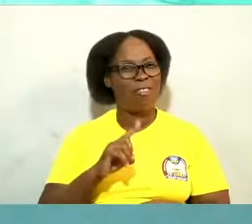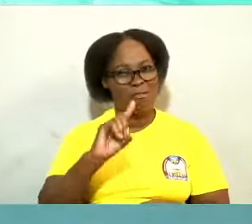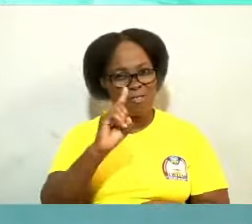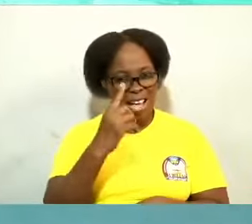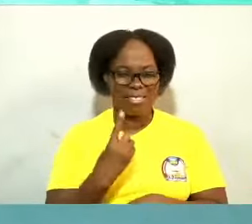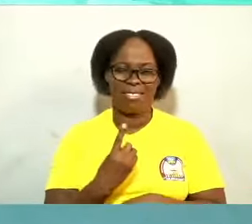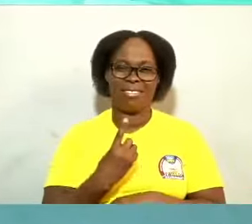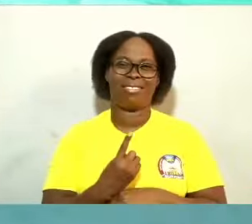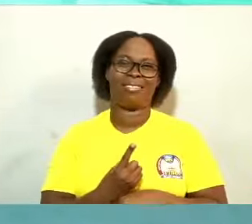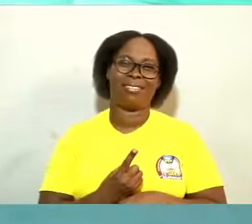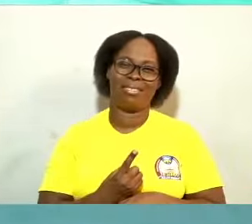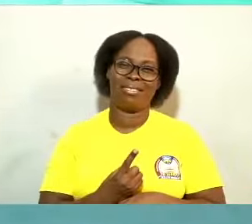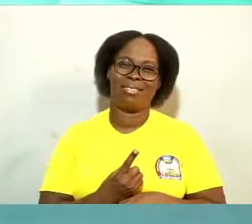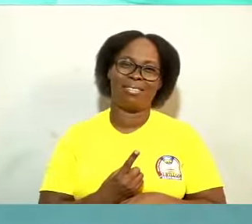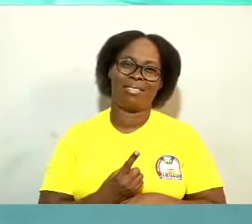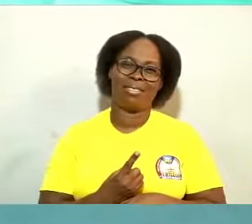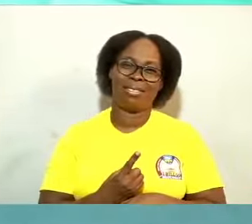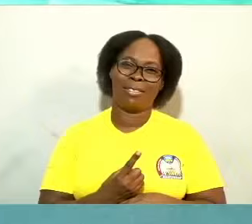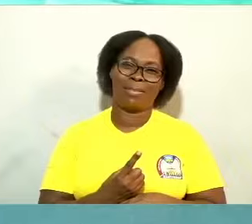kwanza kabisa